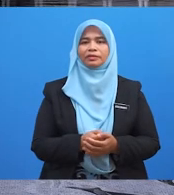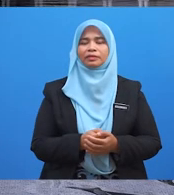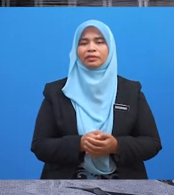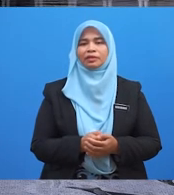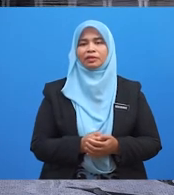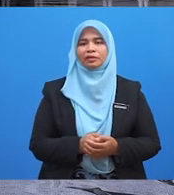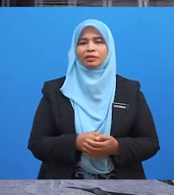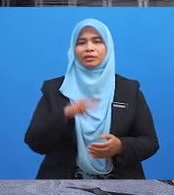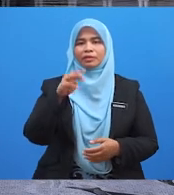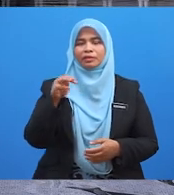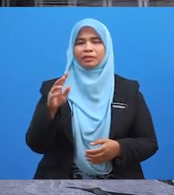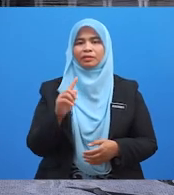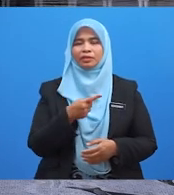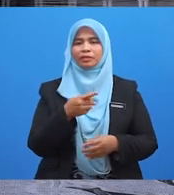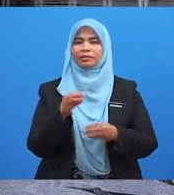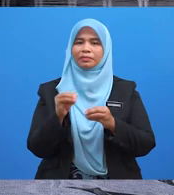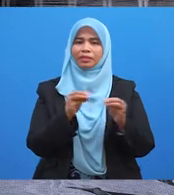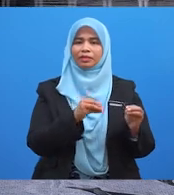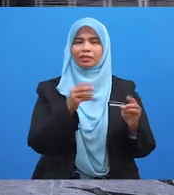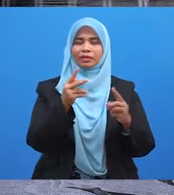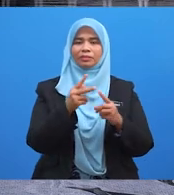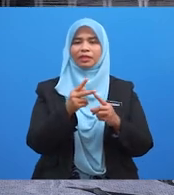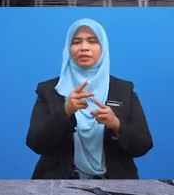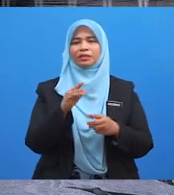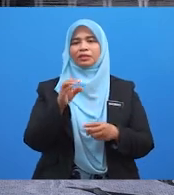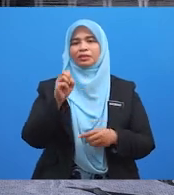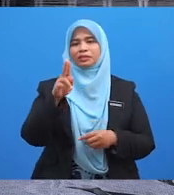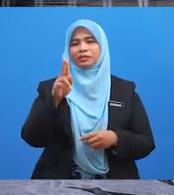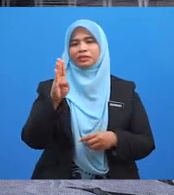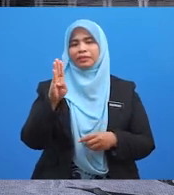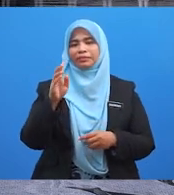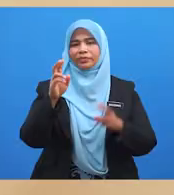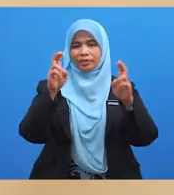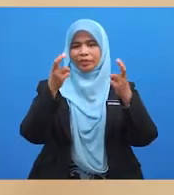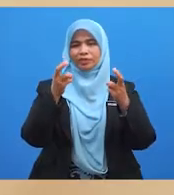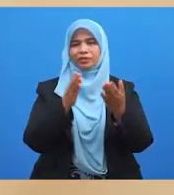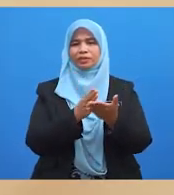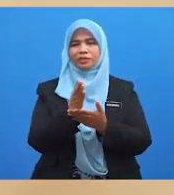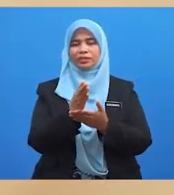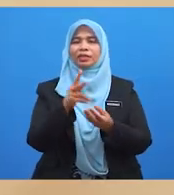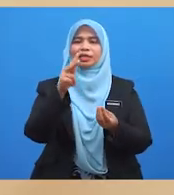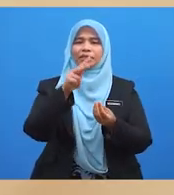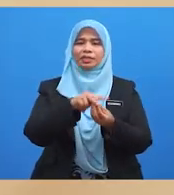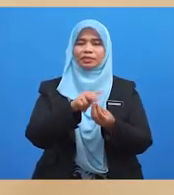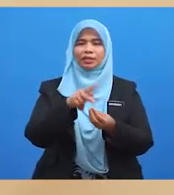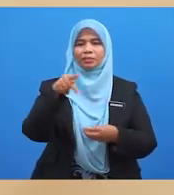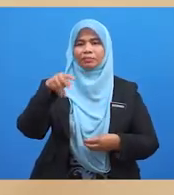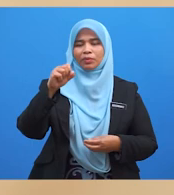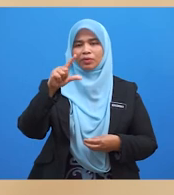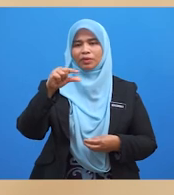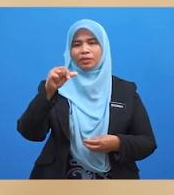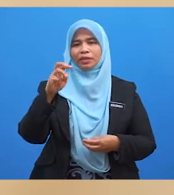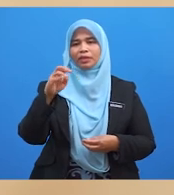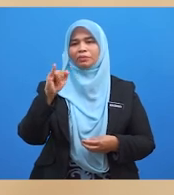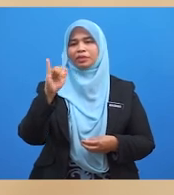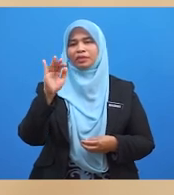Murid-murid, kita beralih kepada subtopik seterusnya, iaitu kesan poligami yang tidak mengikut